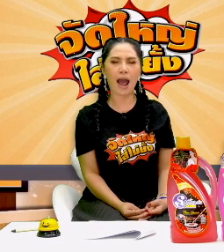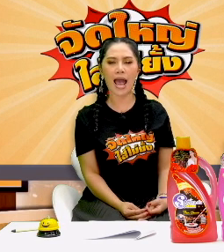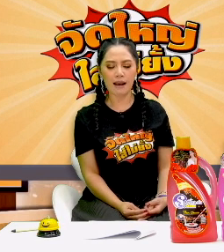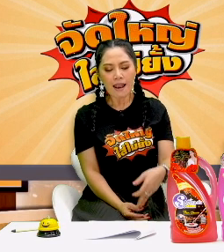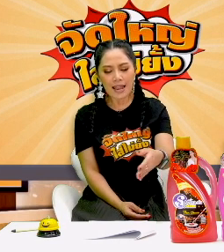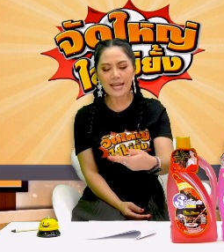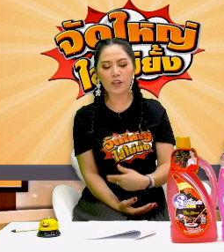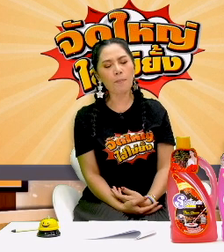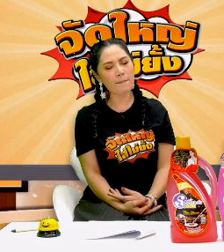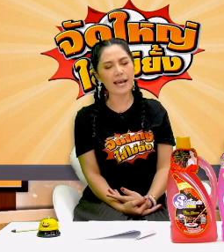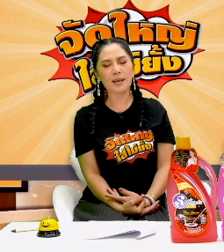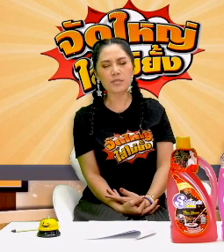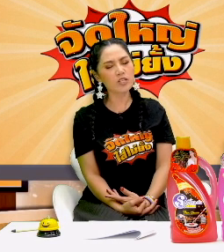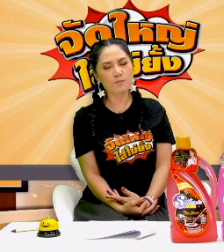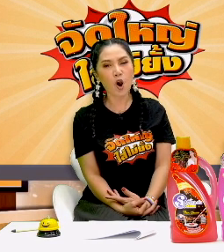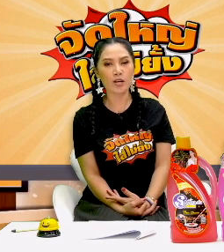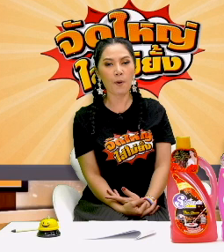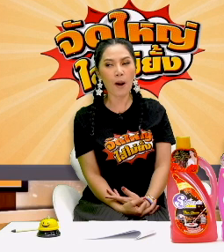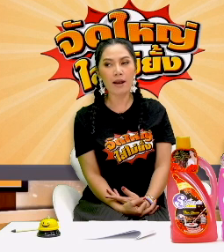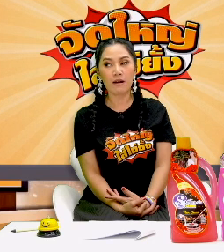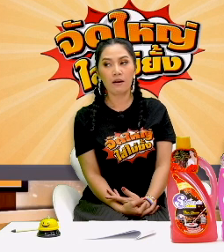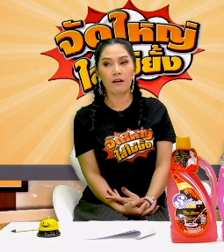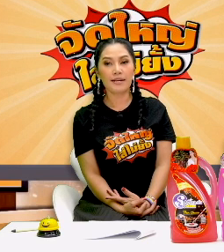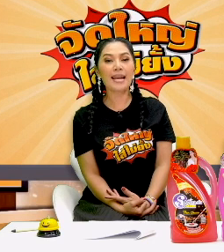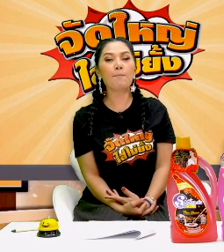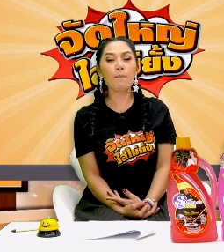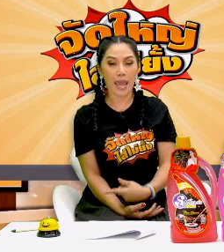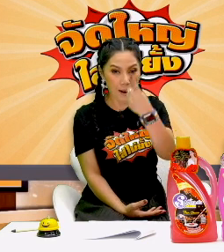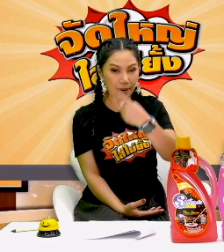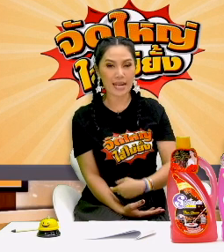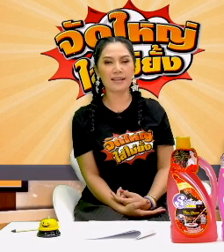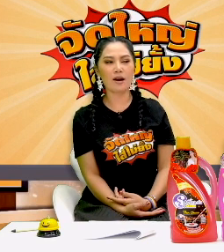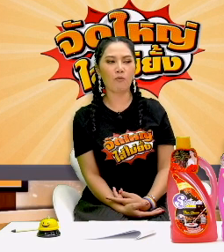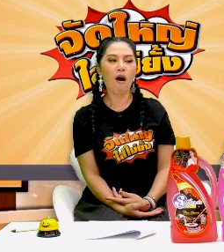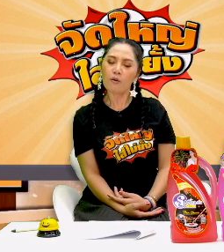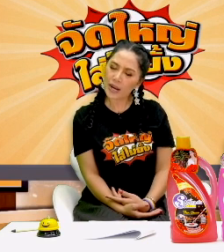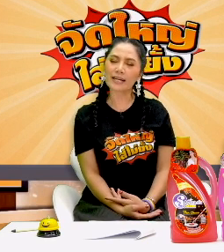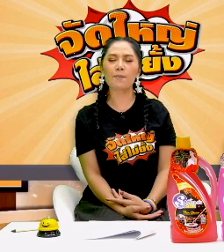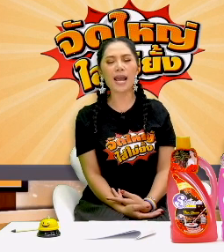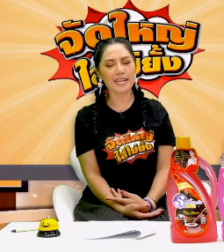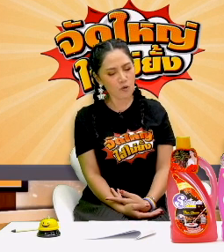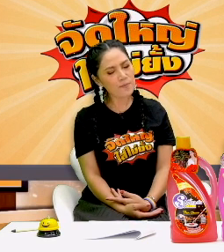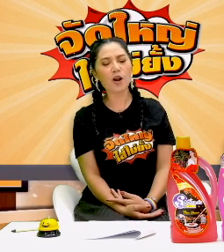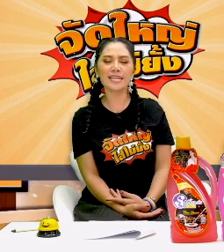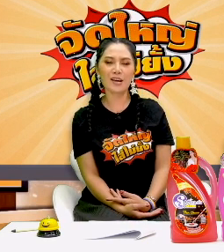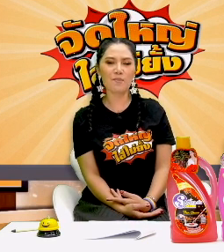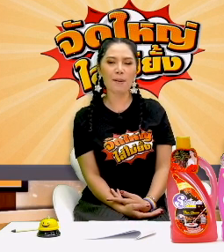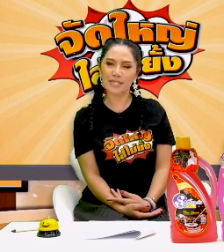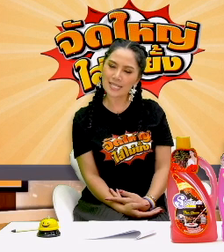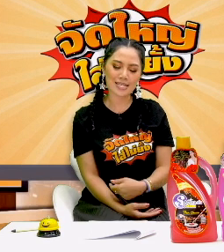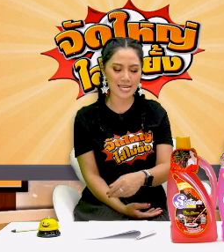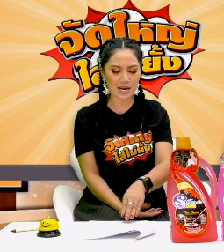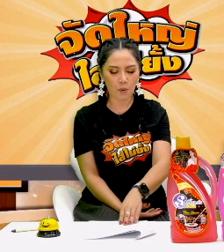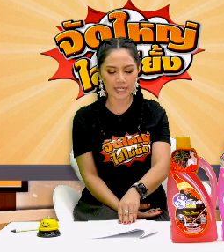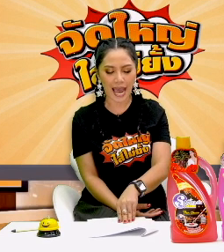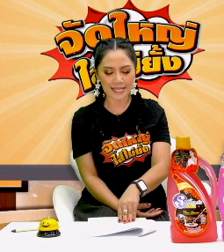อมูลมากและเนี่ยต้องไปมาซ้ำซ้อนเนี่ยเพราะว่าได้รับมอบหมายให้มาประเด็นเดียวเฮ้ยว่าหลังทำงานเนี่ยรวบยอดทีเดียวได้ไหมมันจะ